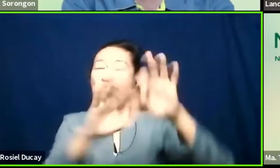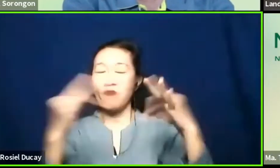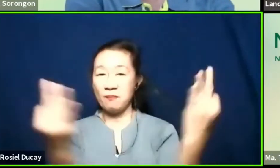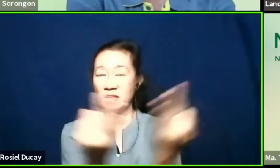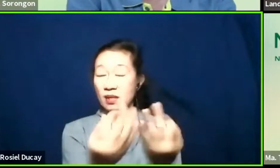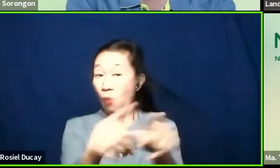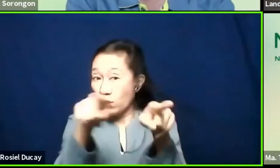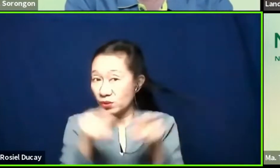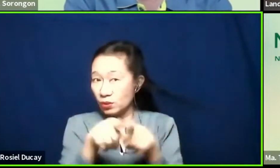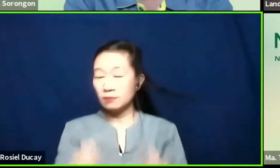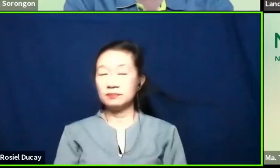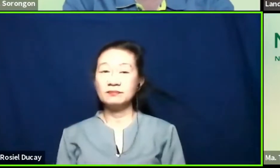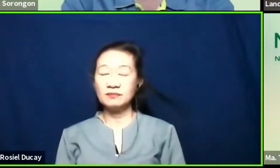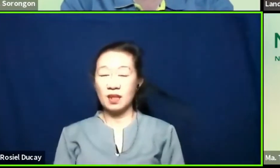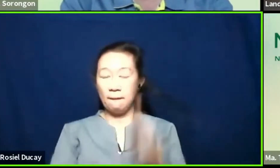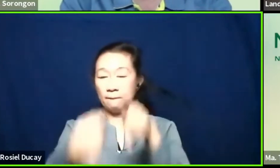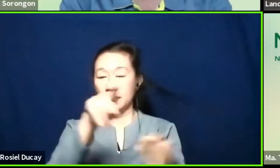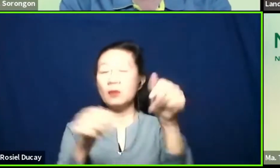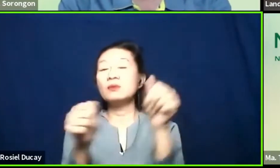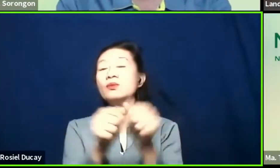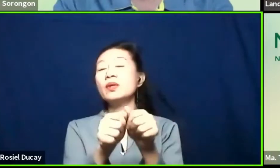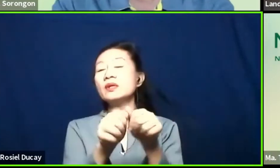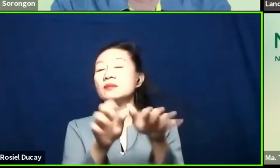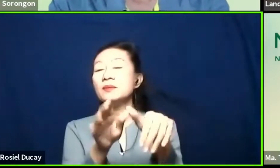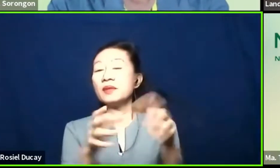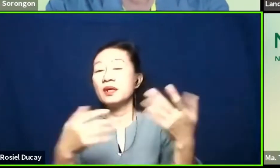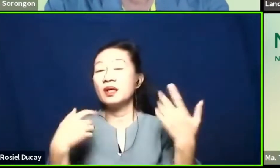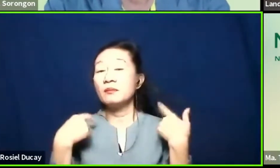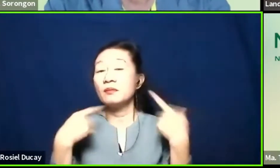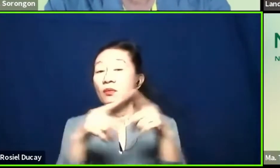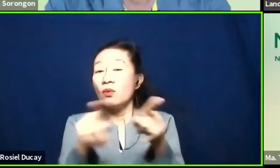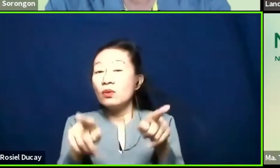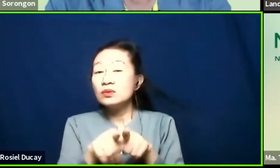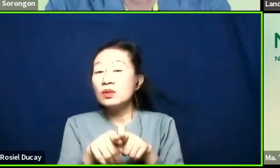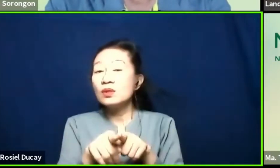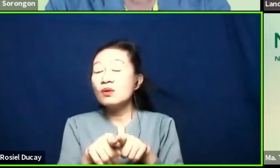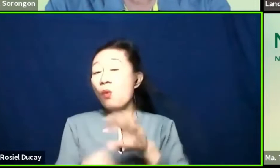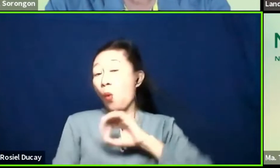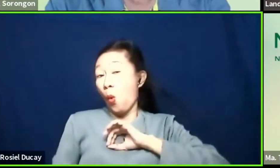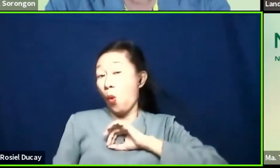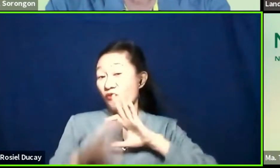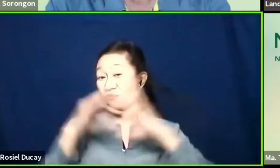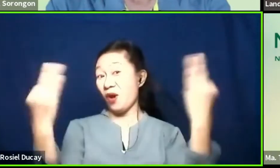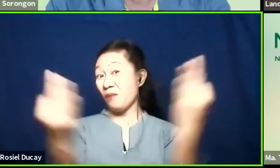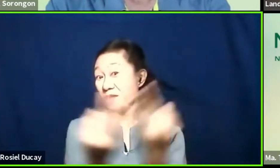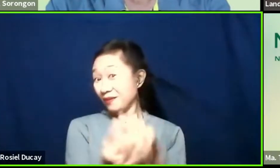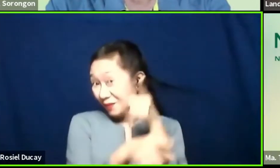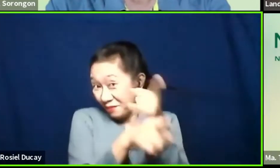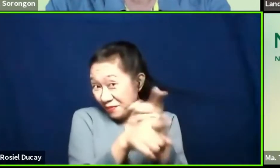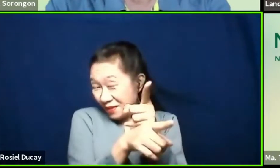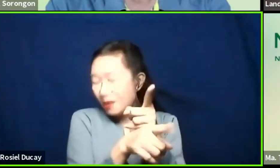saka syempre, ang mga taong may kapansanan, nagkakaroon din naman sila ng sariling pamilya. 'Di ba?